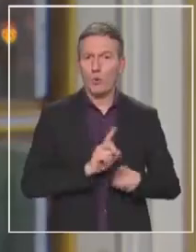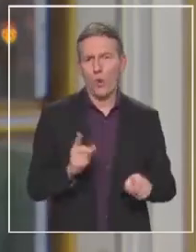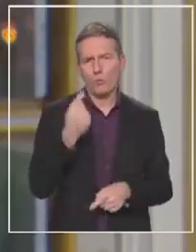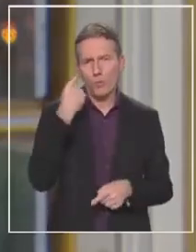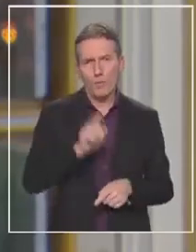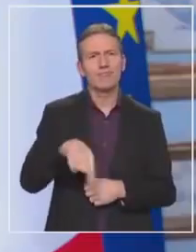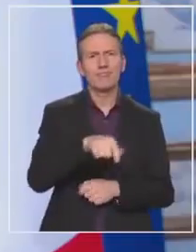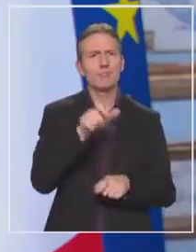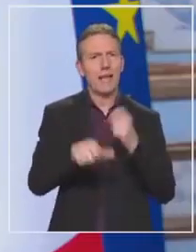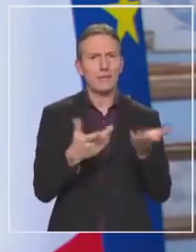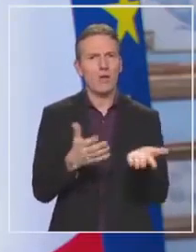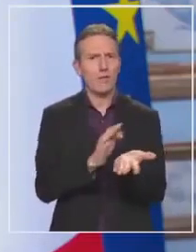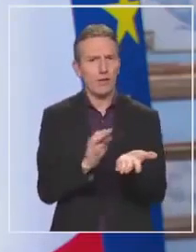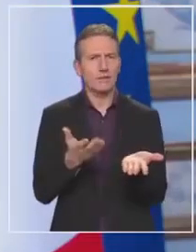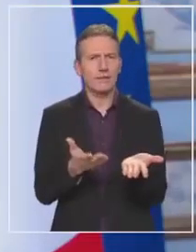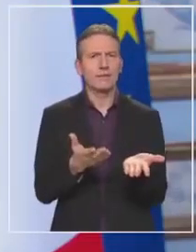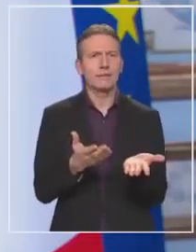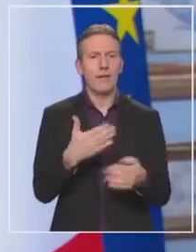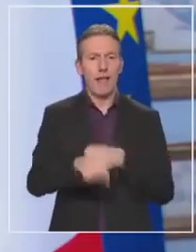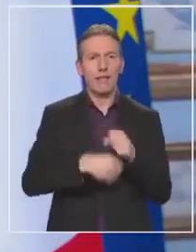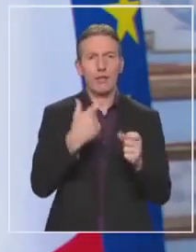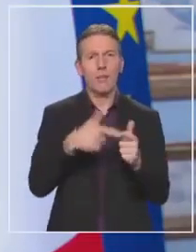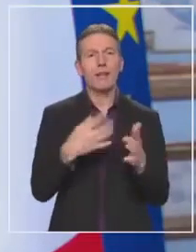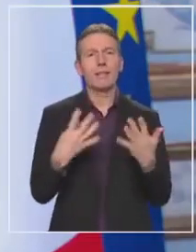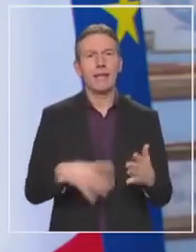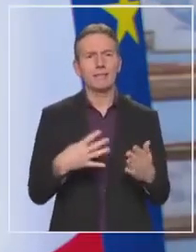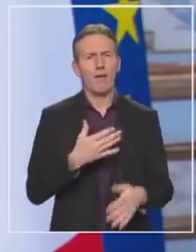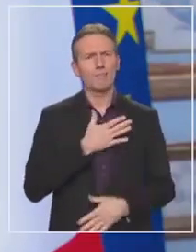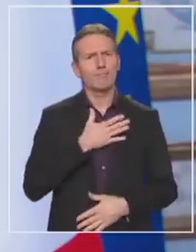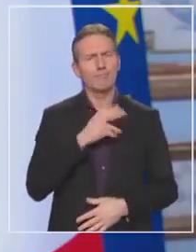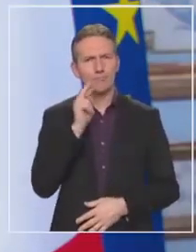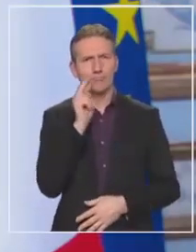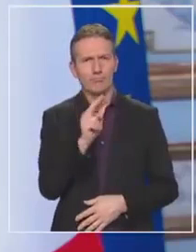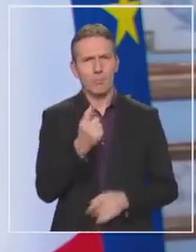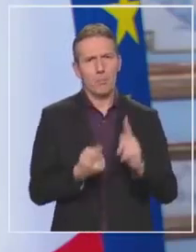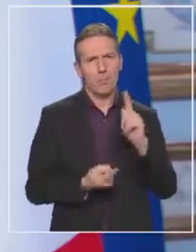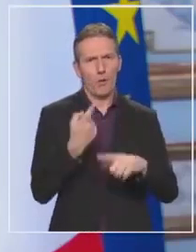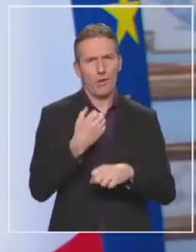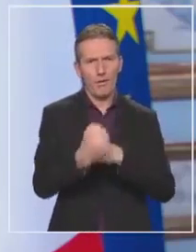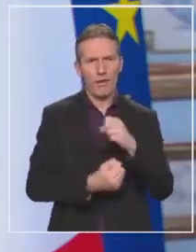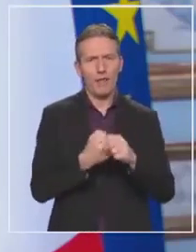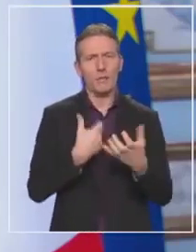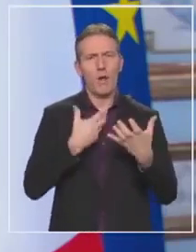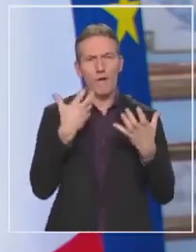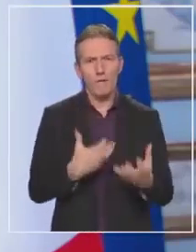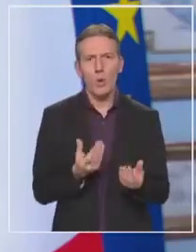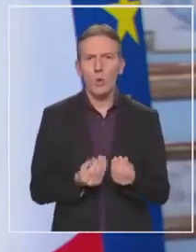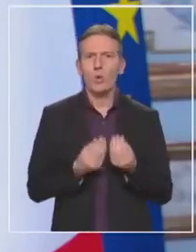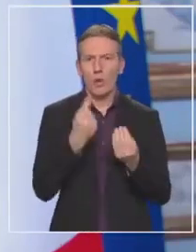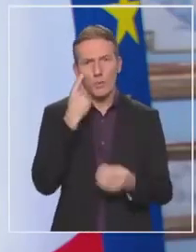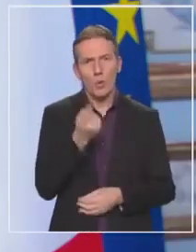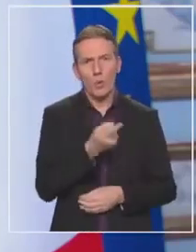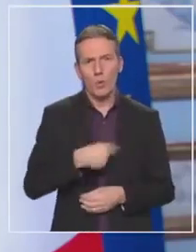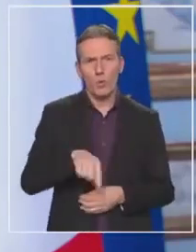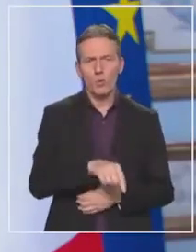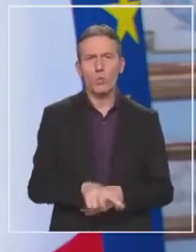pas cette année 2010 9 est à mes yeux décisives et je veux former pour nous